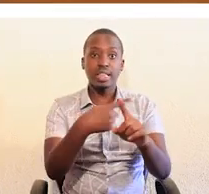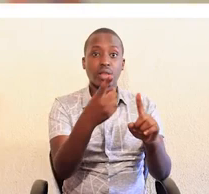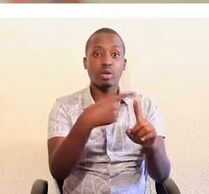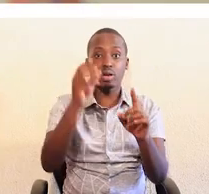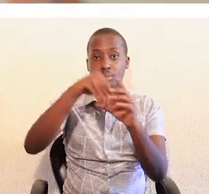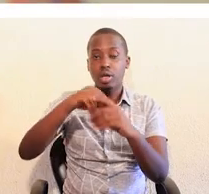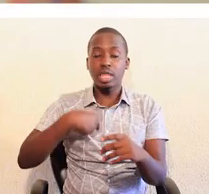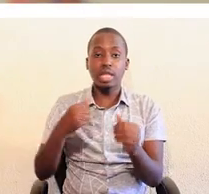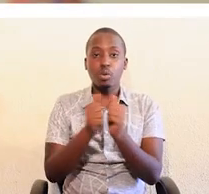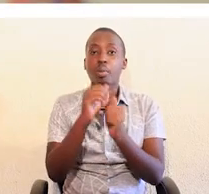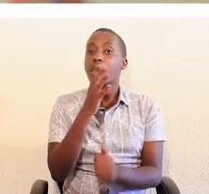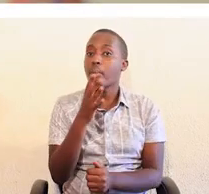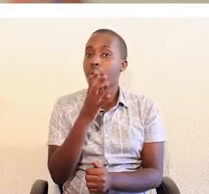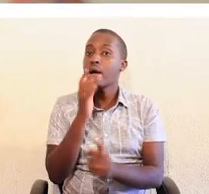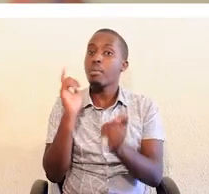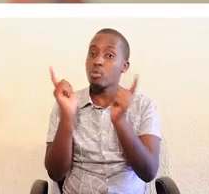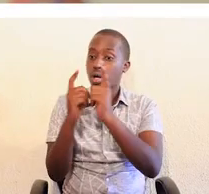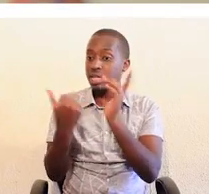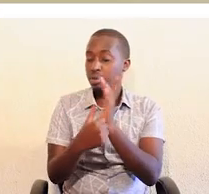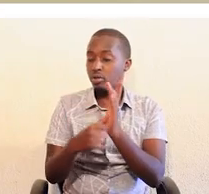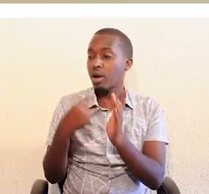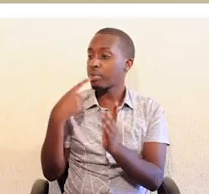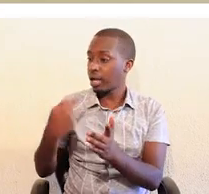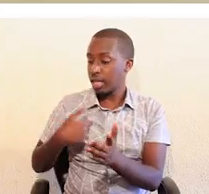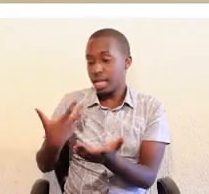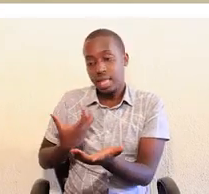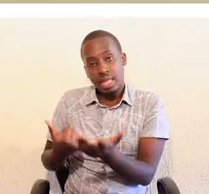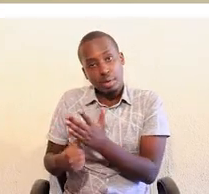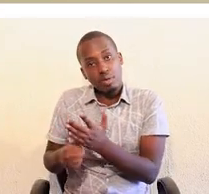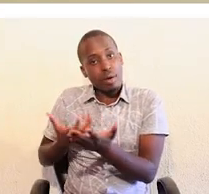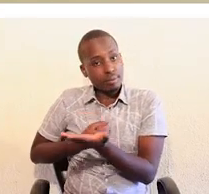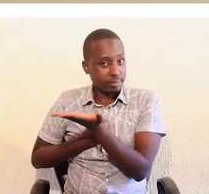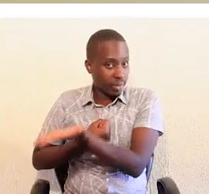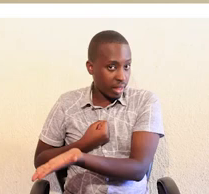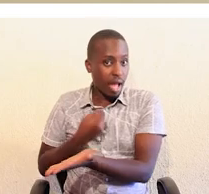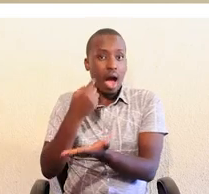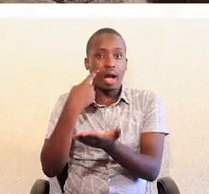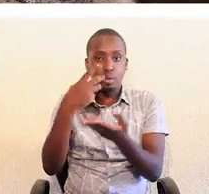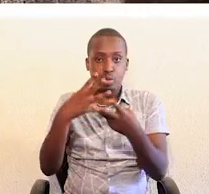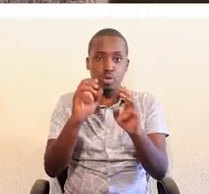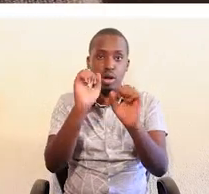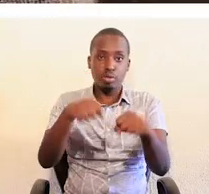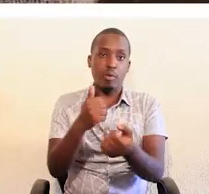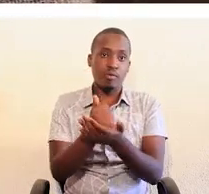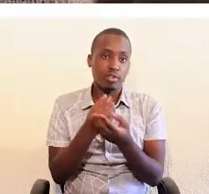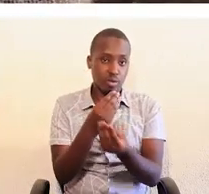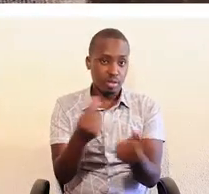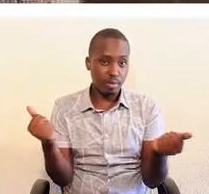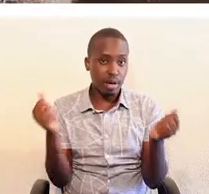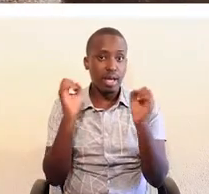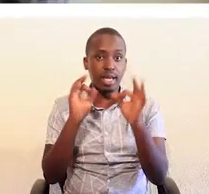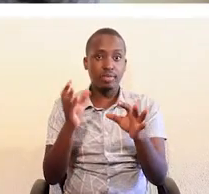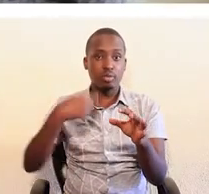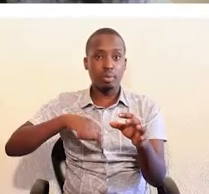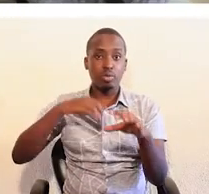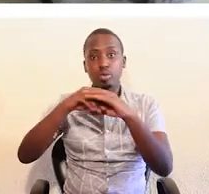itandukaniro ririmo n'ubundi mba ndi kumwe na mama mpura n'ikibazo nkamubwira ati mama dore ikibazo afite ni iki akagira uburyo akifashamo